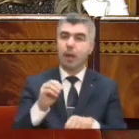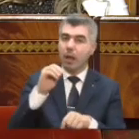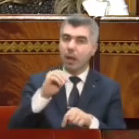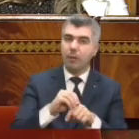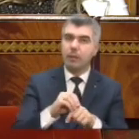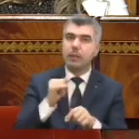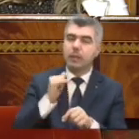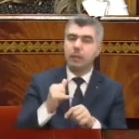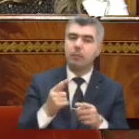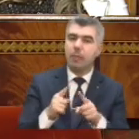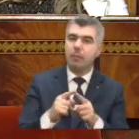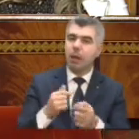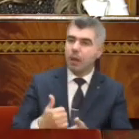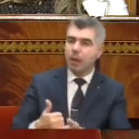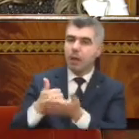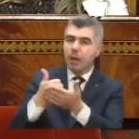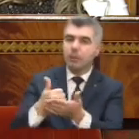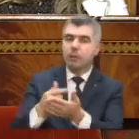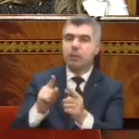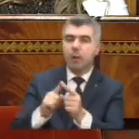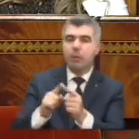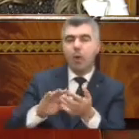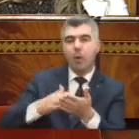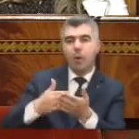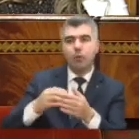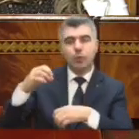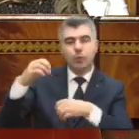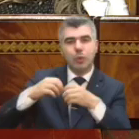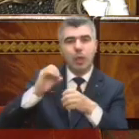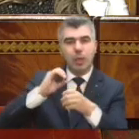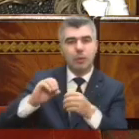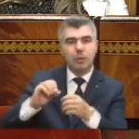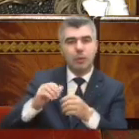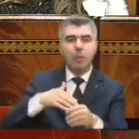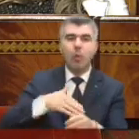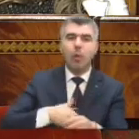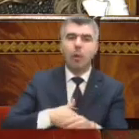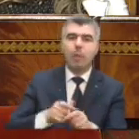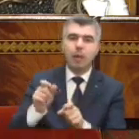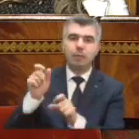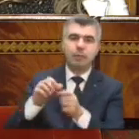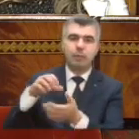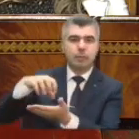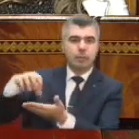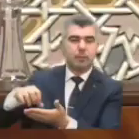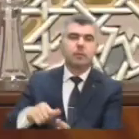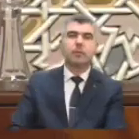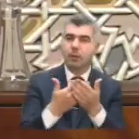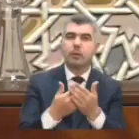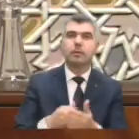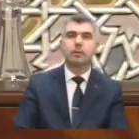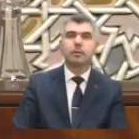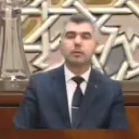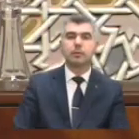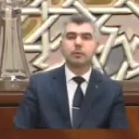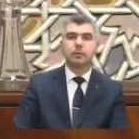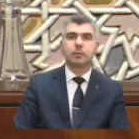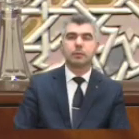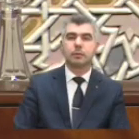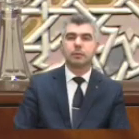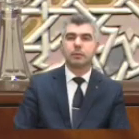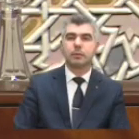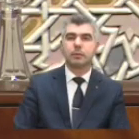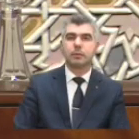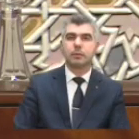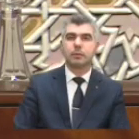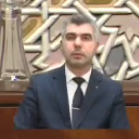يمكن أن تخفف من الأضرار التي منيت بها ساكنة تلك المناطق. شكرا. هل هناك